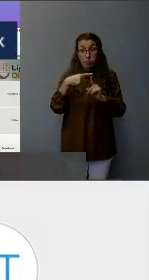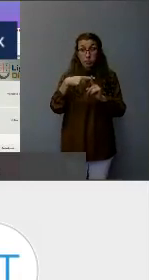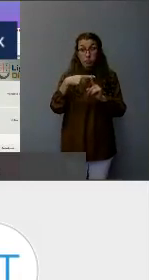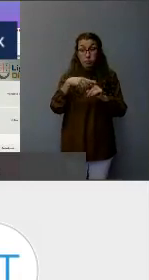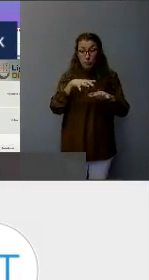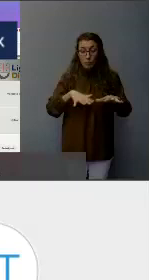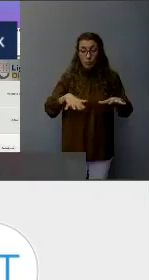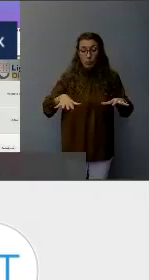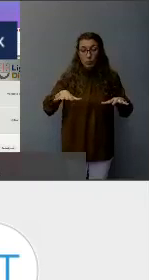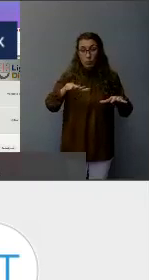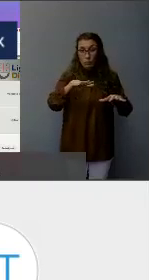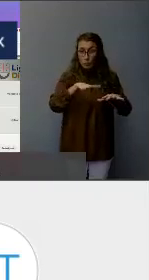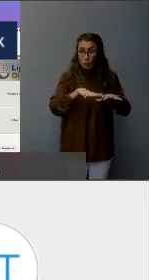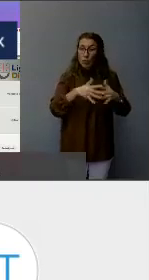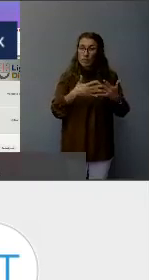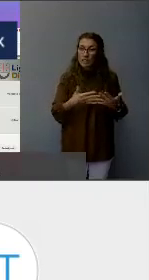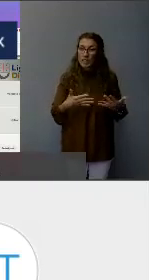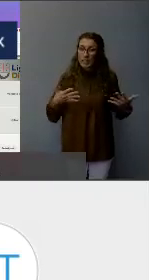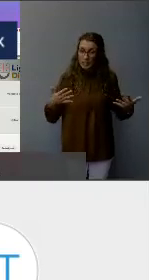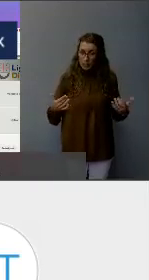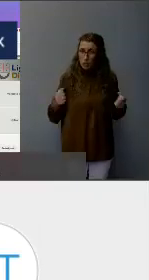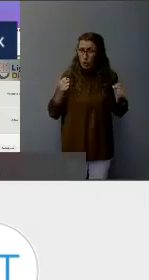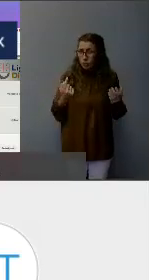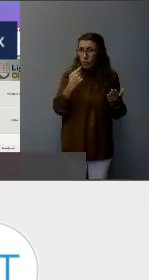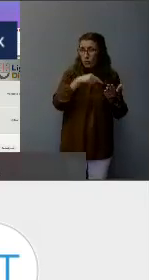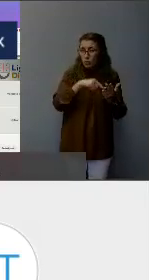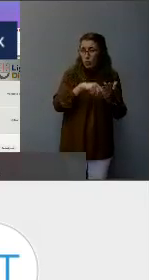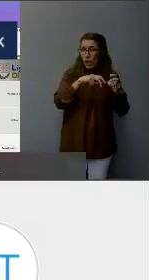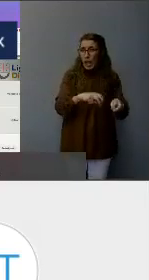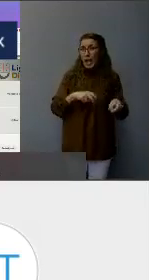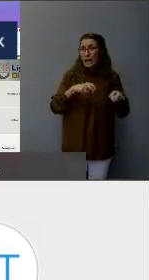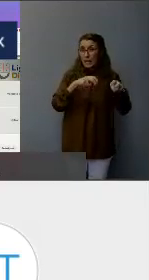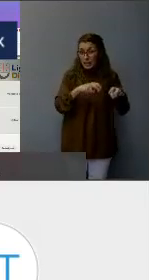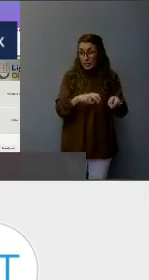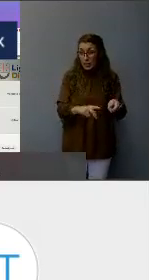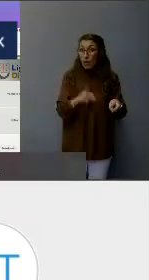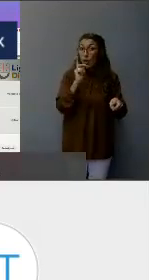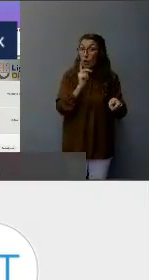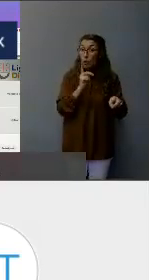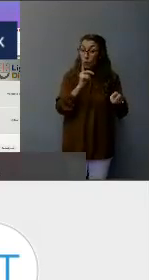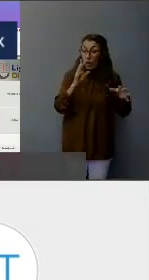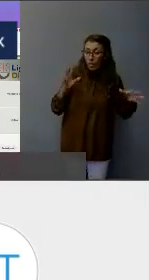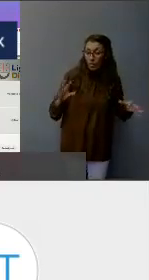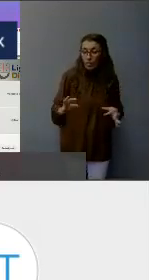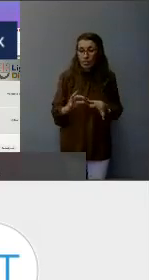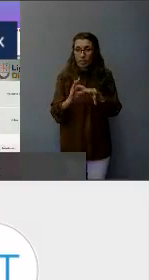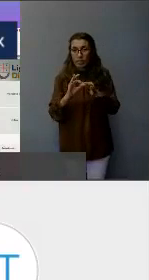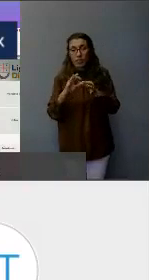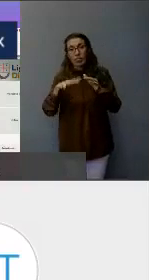agricole e di queste quali collegate con residenza